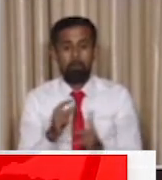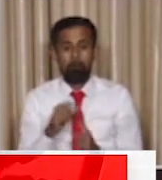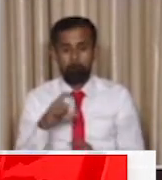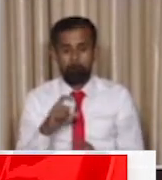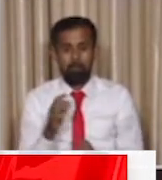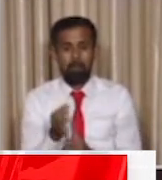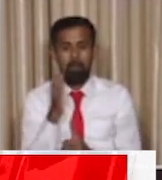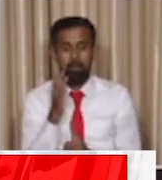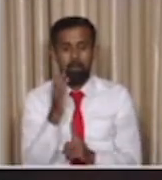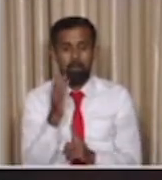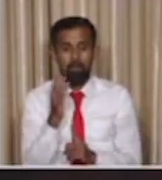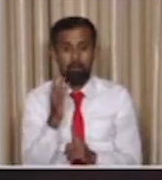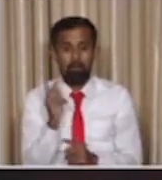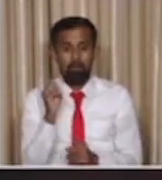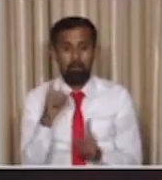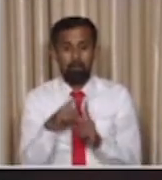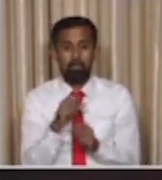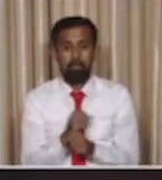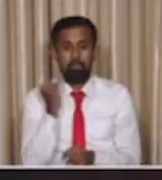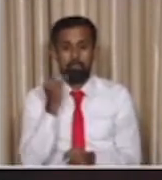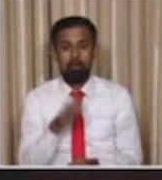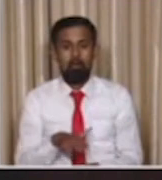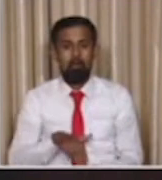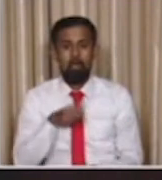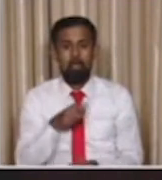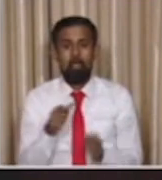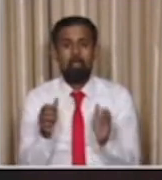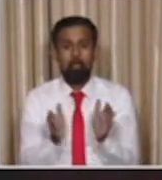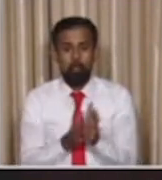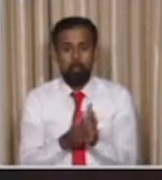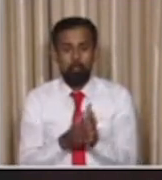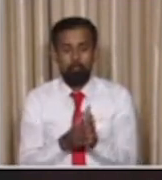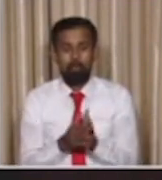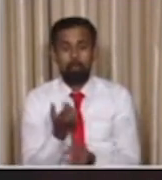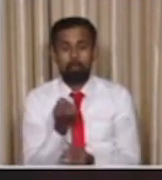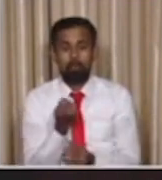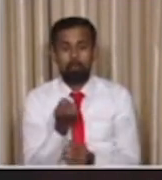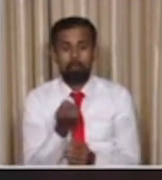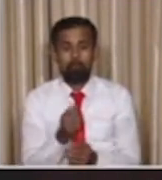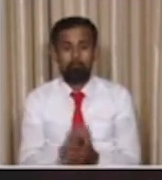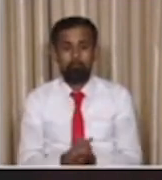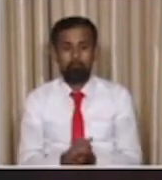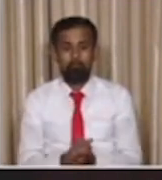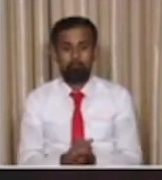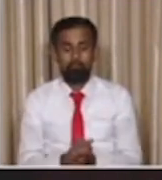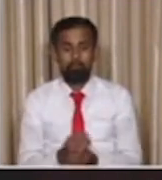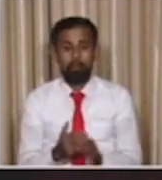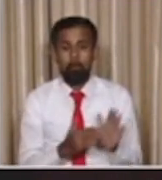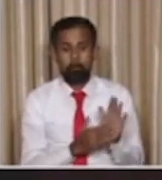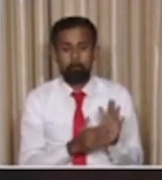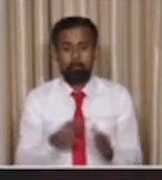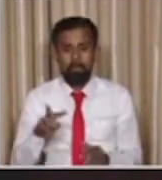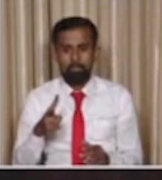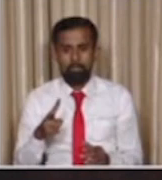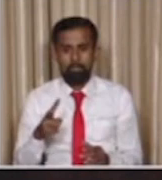සංස්ථාවේ සභාපතිගේ කළමනාකරණ අධ්‍යක්ෂකගේ ප්‍රධානත්වයෙන් තියෙන කමිටුවක් තමයි ඒ මිල ගණන් කැඳවන්නේ. ඒ වගේම රුපියල් මිලියන